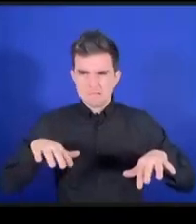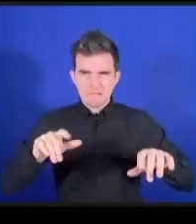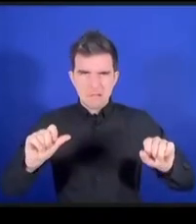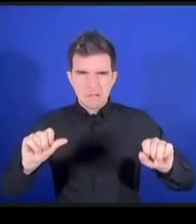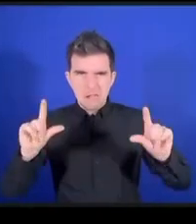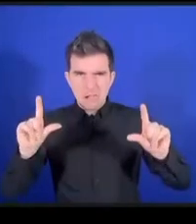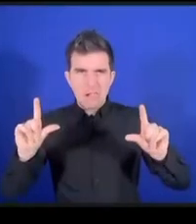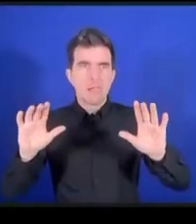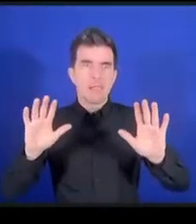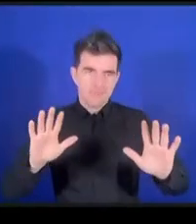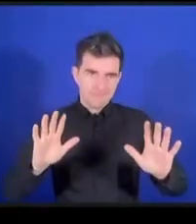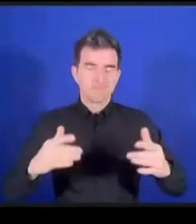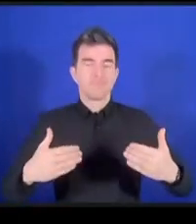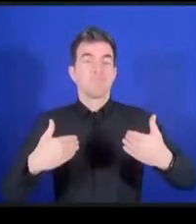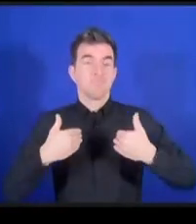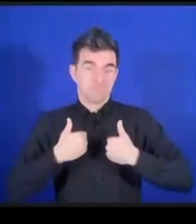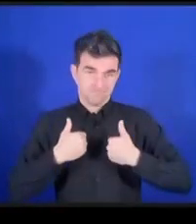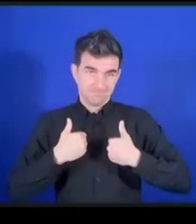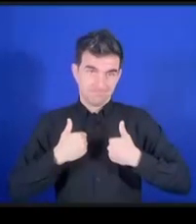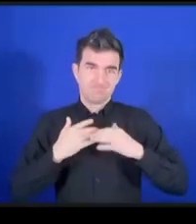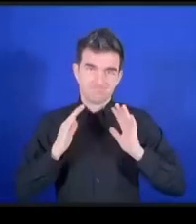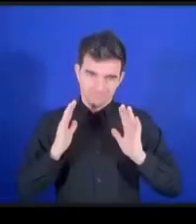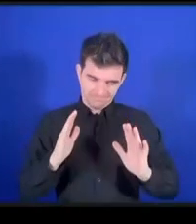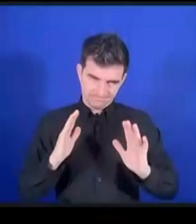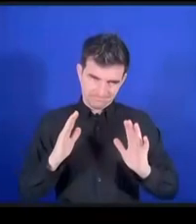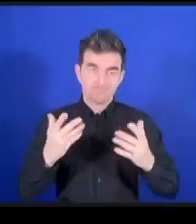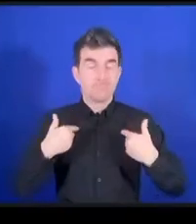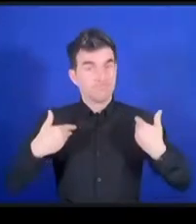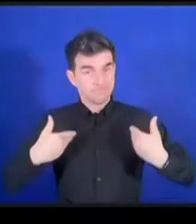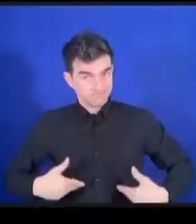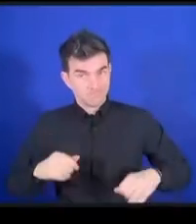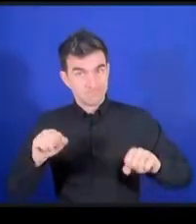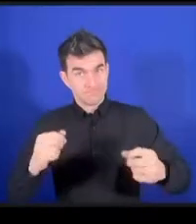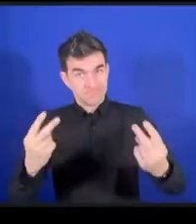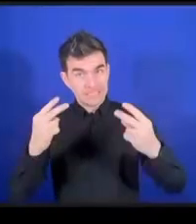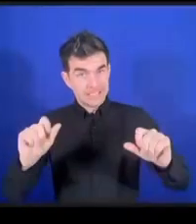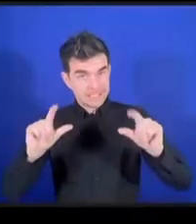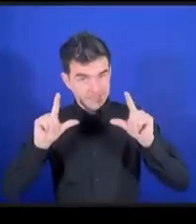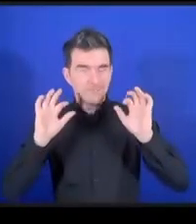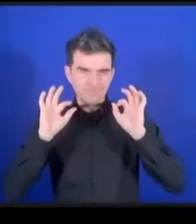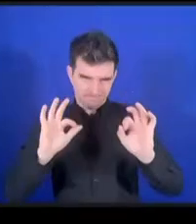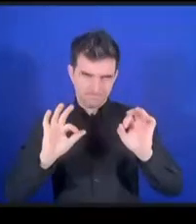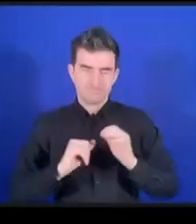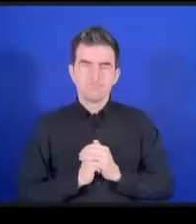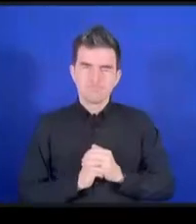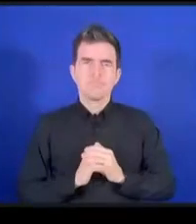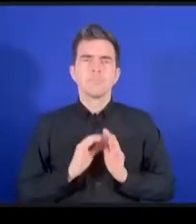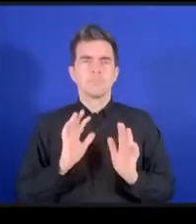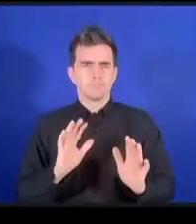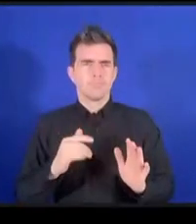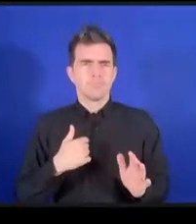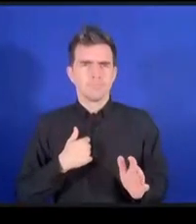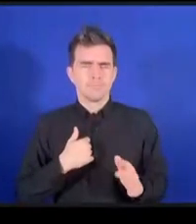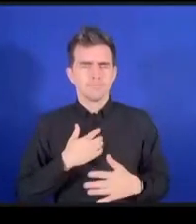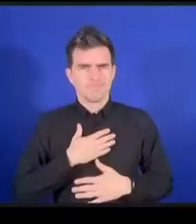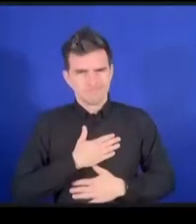вас здесь видеть на ваш вопрос Маркос думаю что это